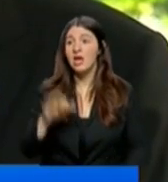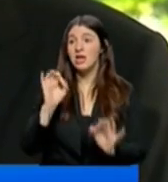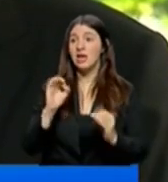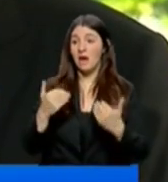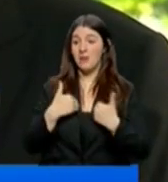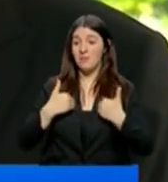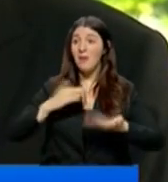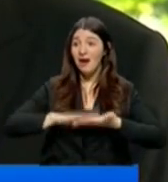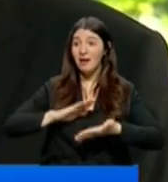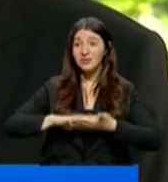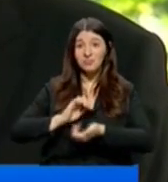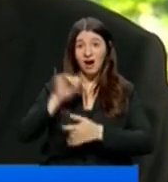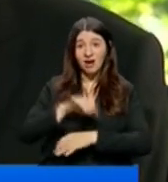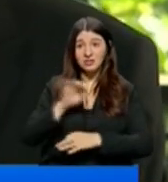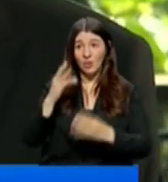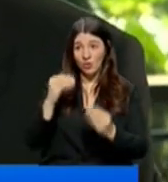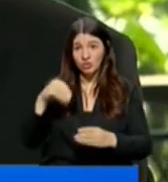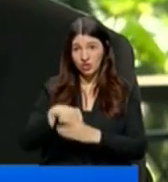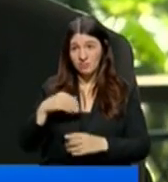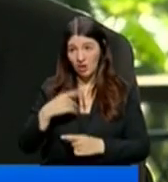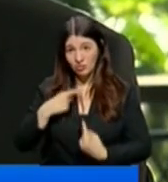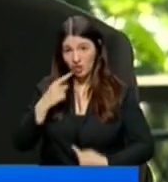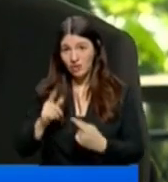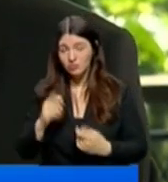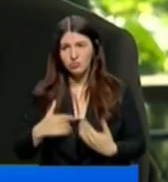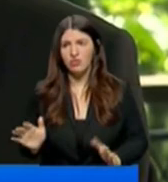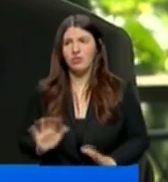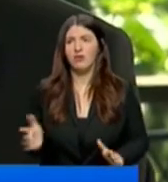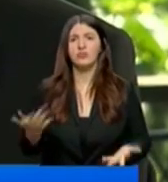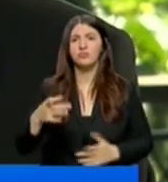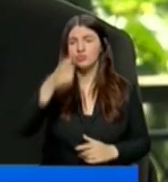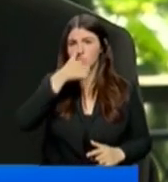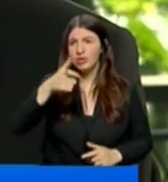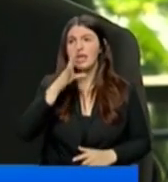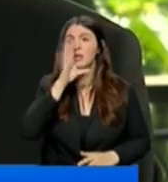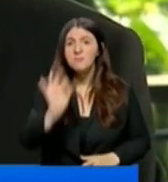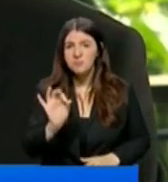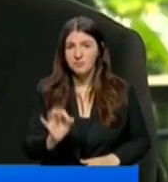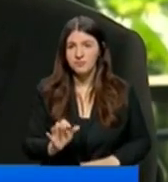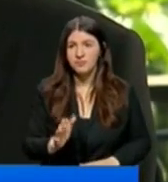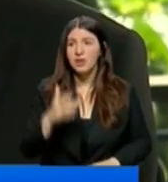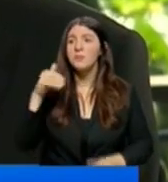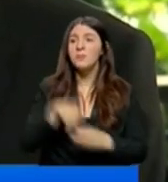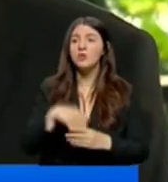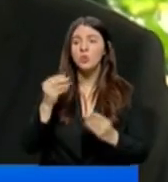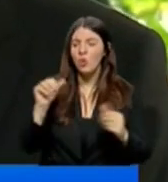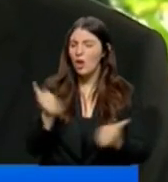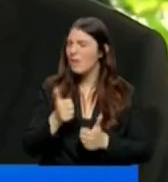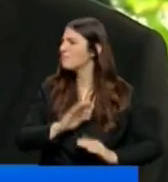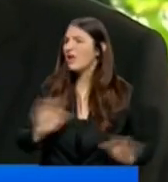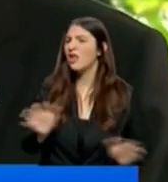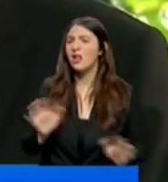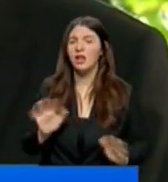benim arkadaşım mı haksızlığa uğradığı zaman ben konuşacağım? Hayır efendim, bu ülkede kim? Partili olsun